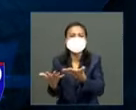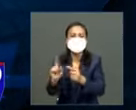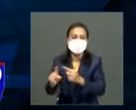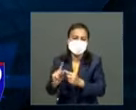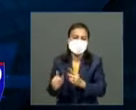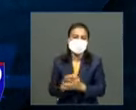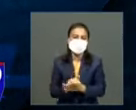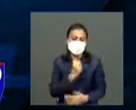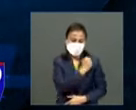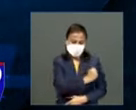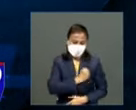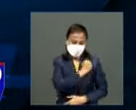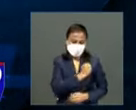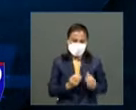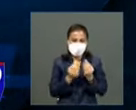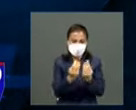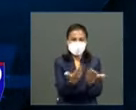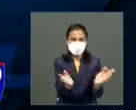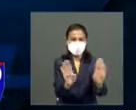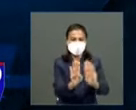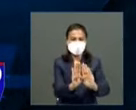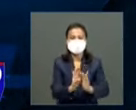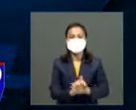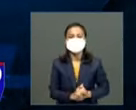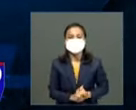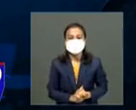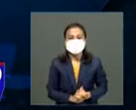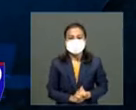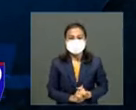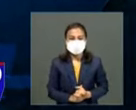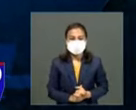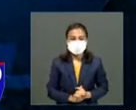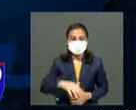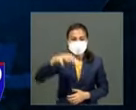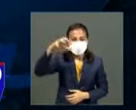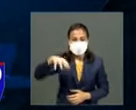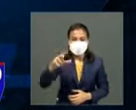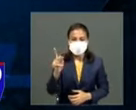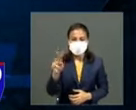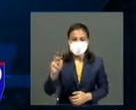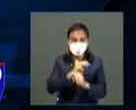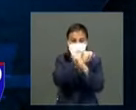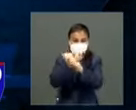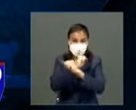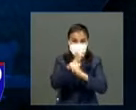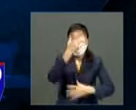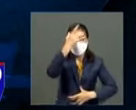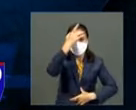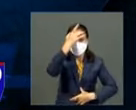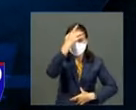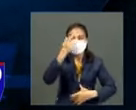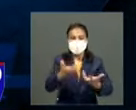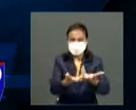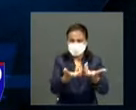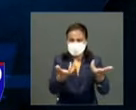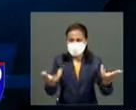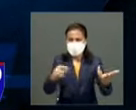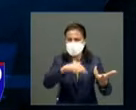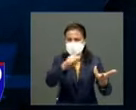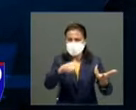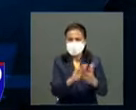ขอแสดงความเสียใจกับครอบครัวด้วยนะคะกรมควบคุมโรคนะคะยังได้จำแนกการ